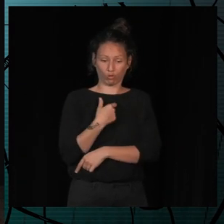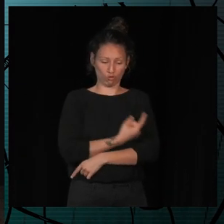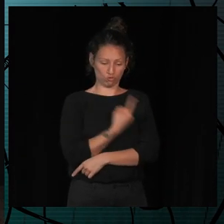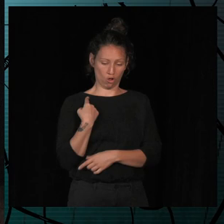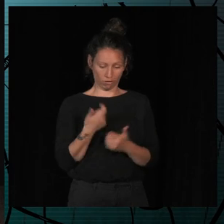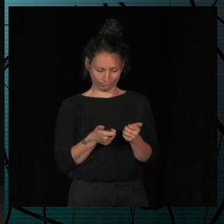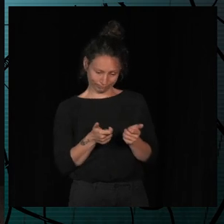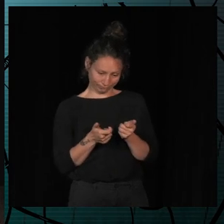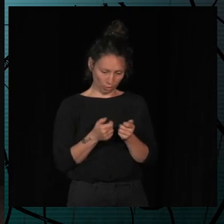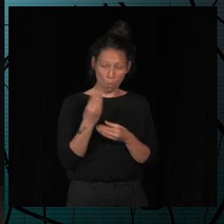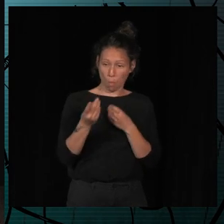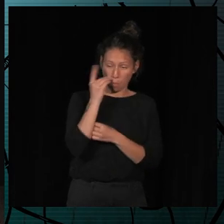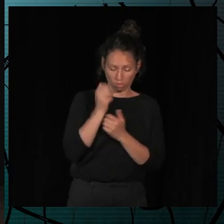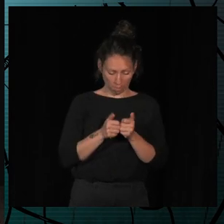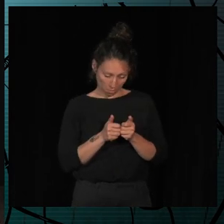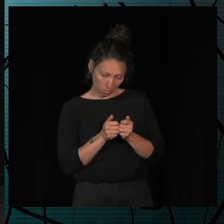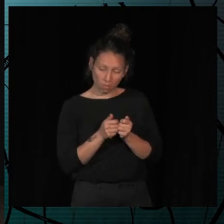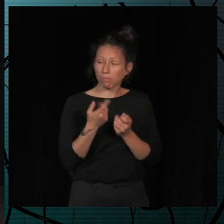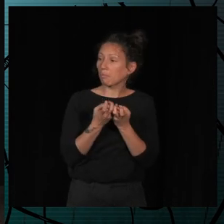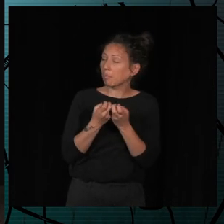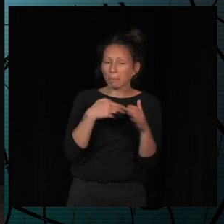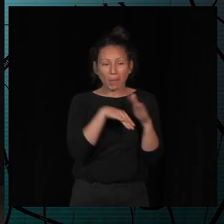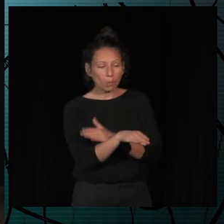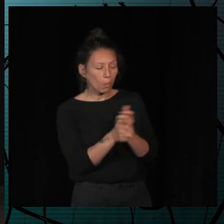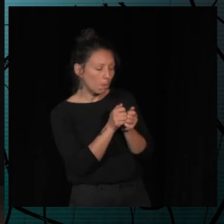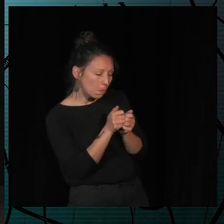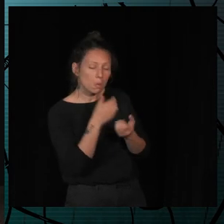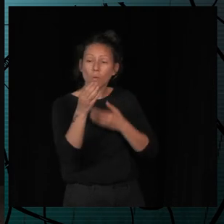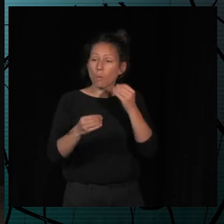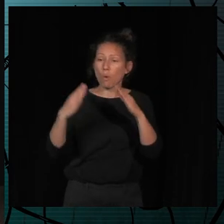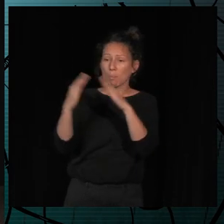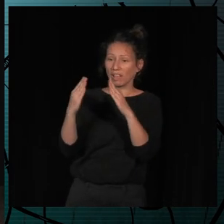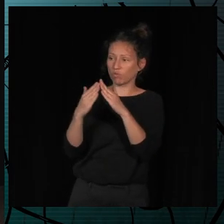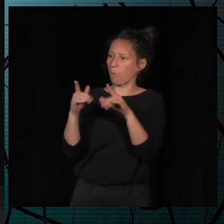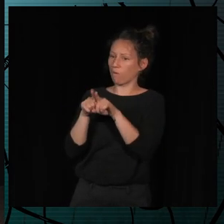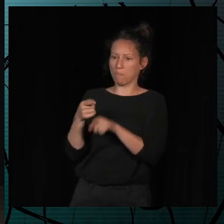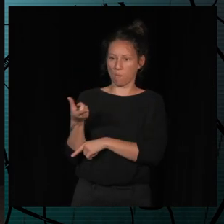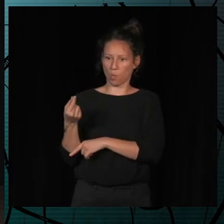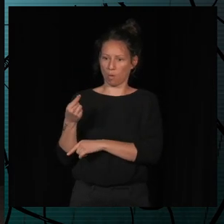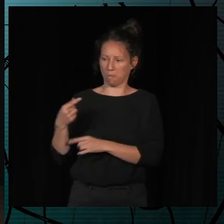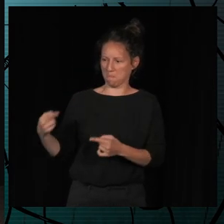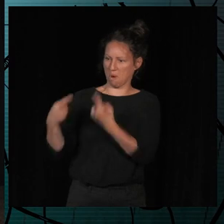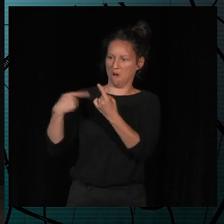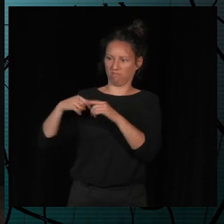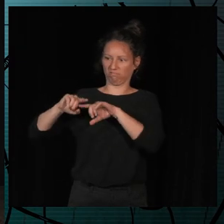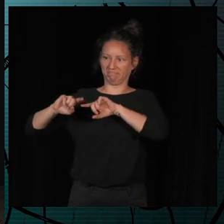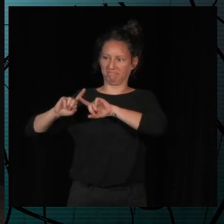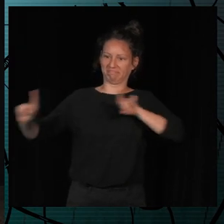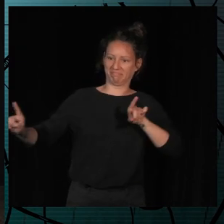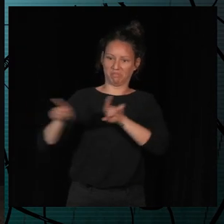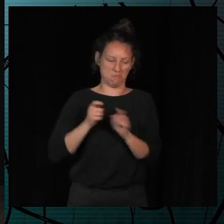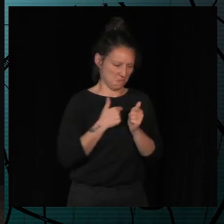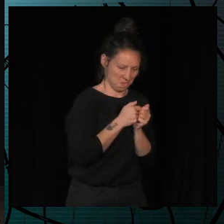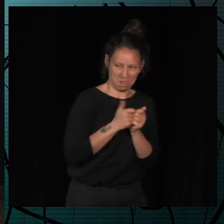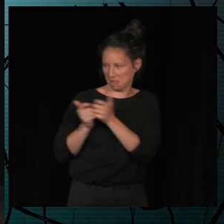seul sur son portable d'ailleurs dans le métro ou à la maison ou en conflit en couple en conflit en famille alors qu'on a plein de moyens de